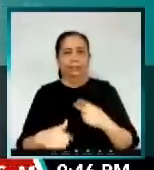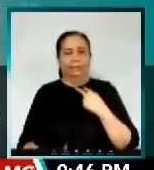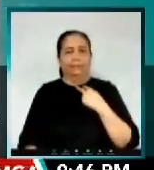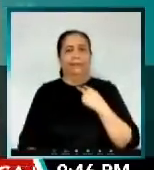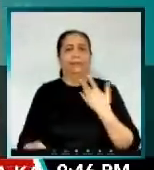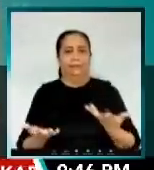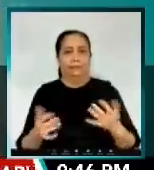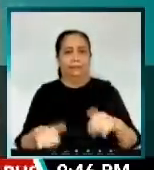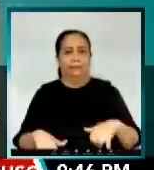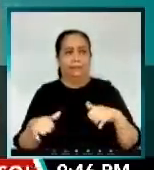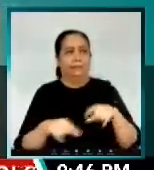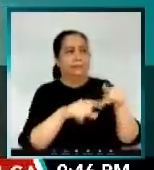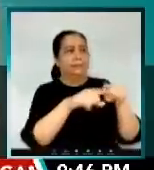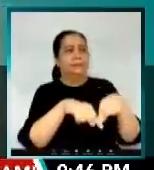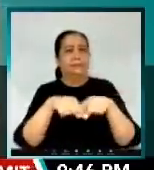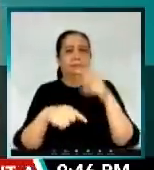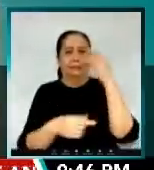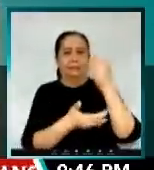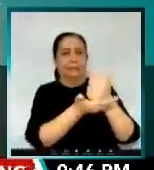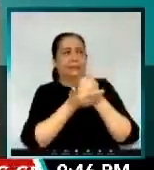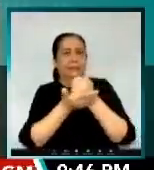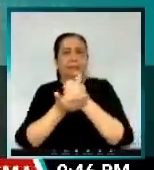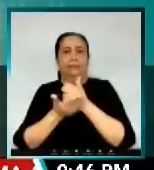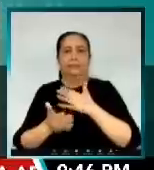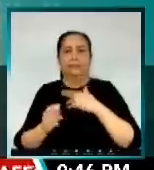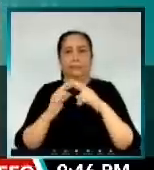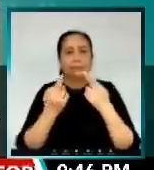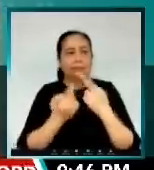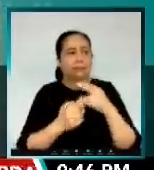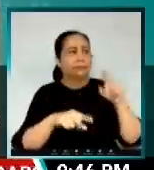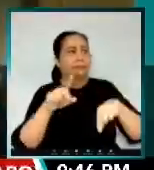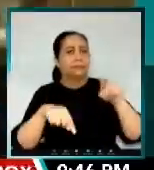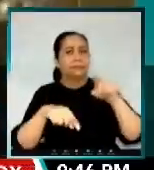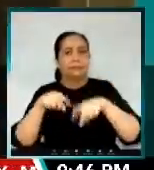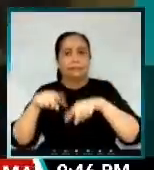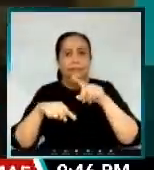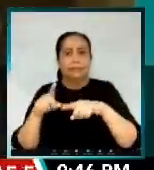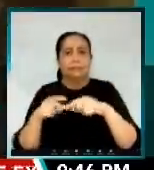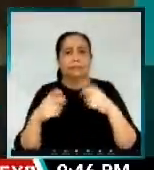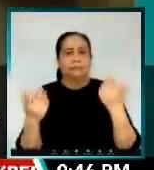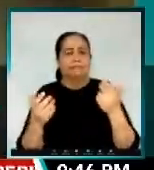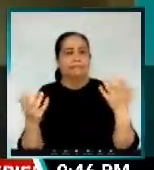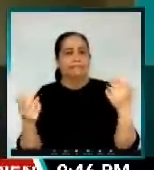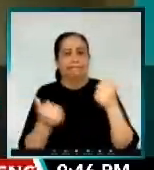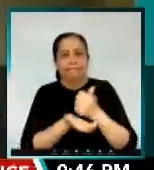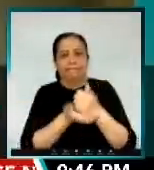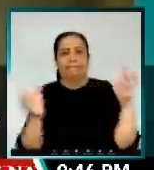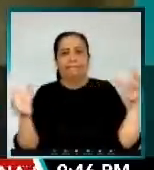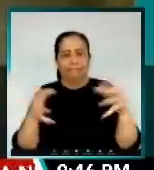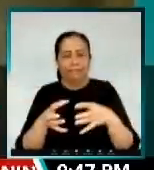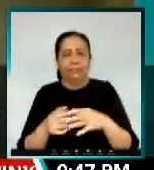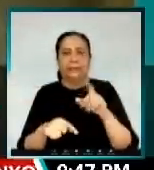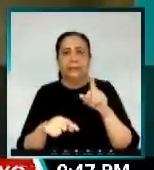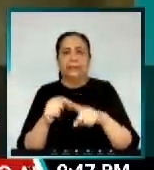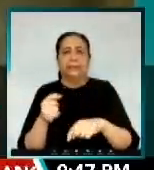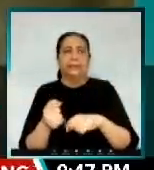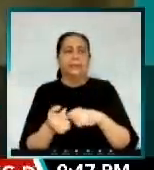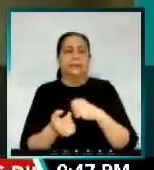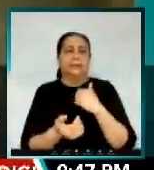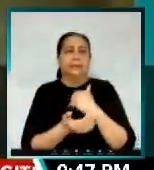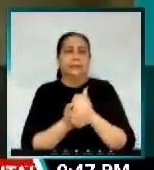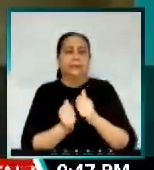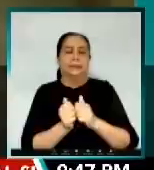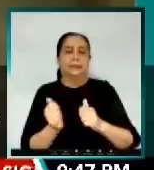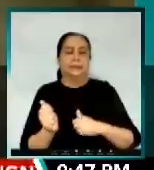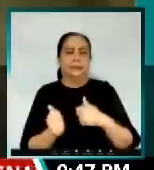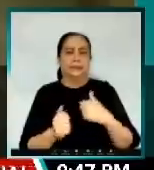Relying on the help of my relatives and my friends to put this together. Hindi maiwasang maging emosyonal ni Jigo